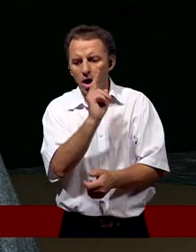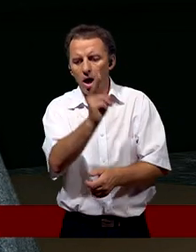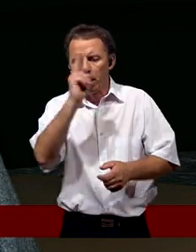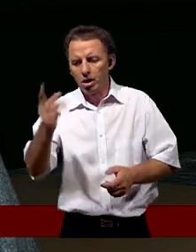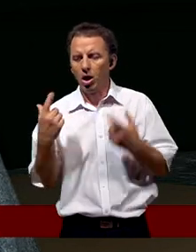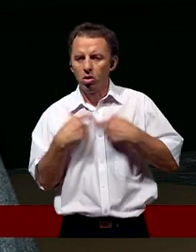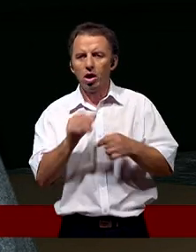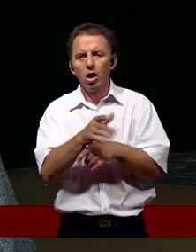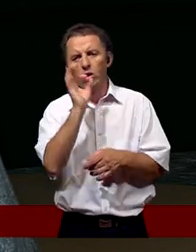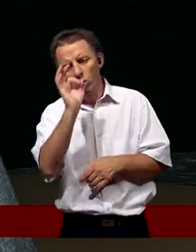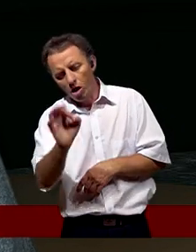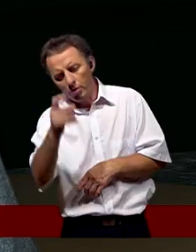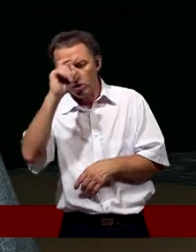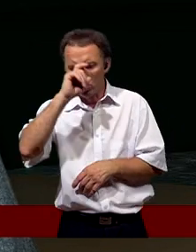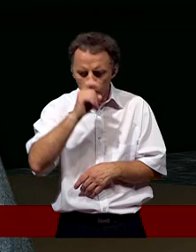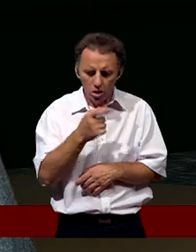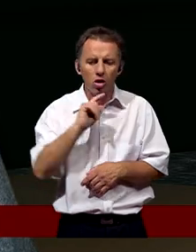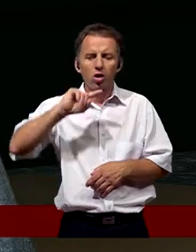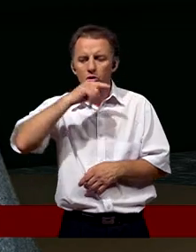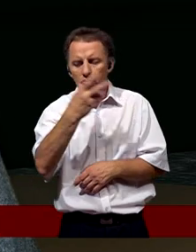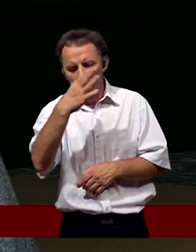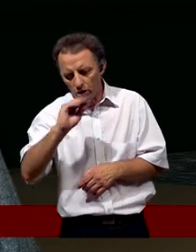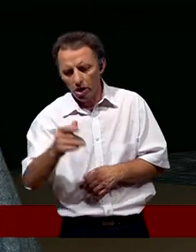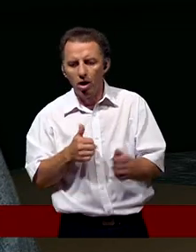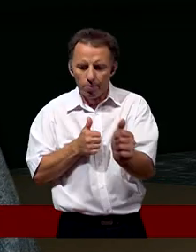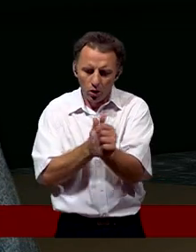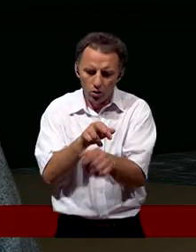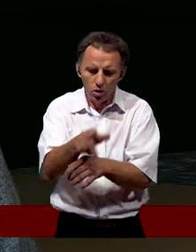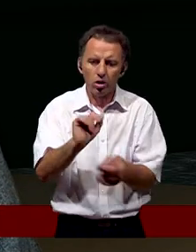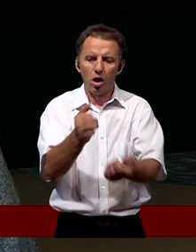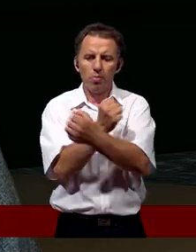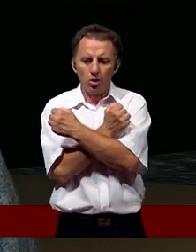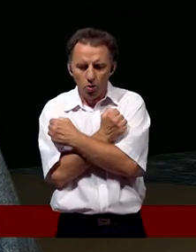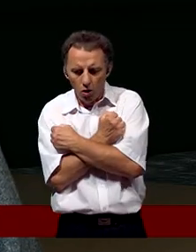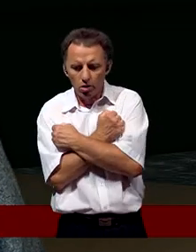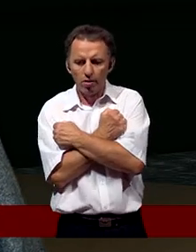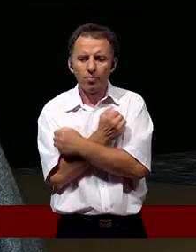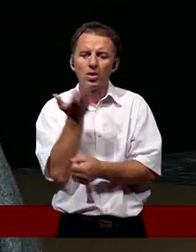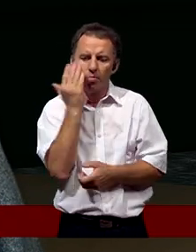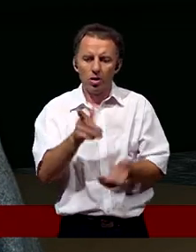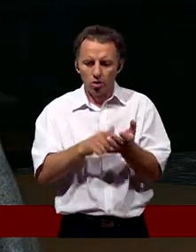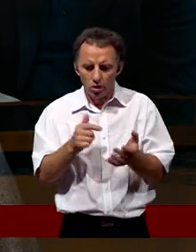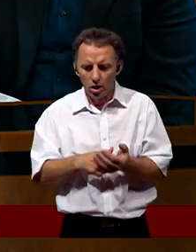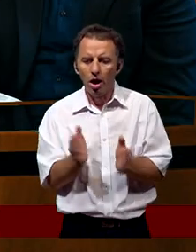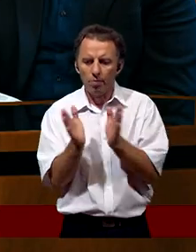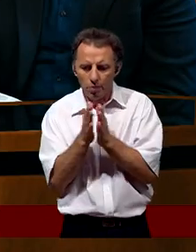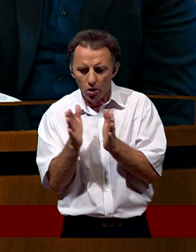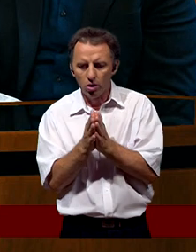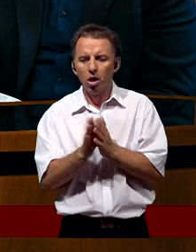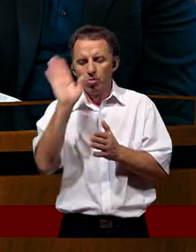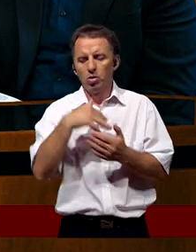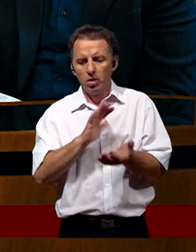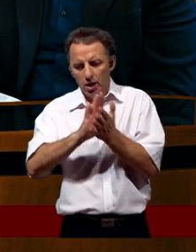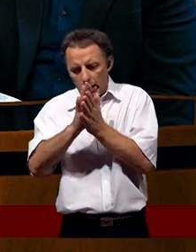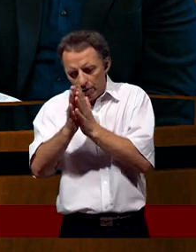każdej osoby, bez względu na to, czy jest dla mnie dobra, czy zła, czy mnie krzywdzi, czy nie, podchodzić z taką samą miłością. Ale bardzo często się o to modlę, żeby